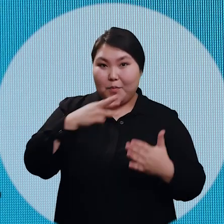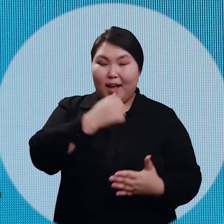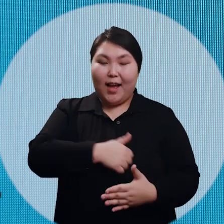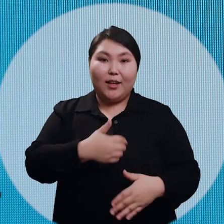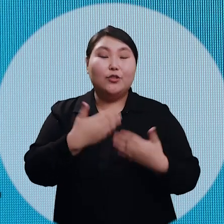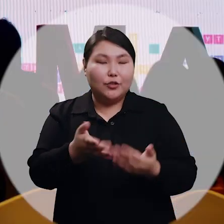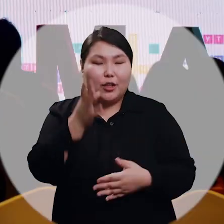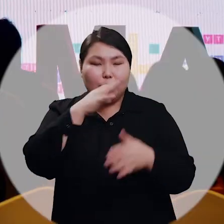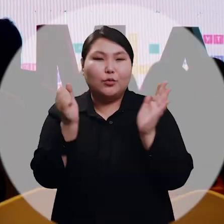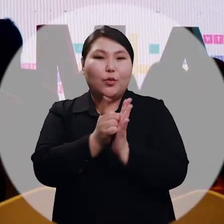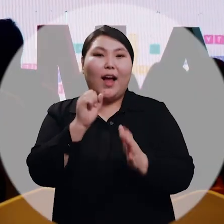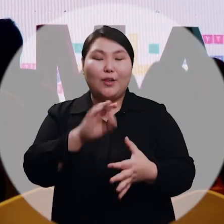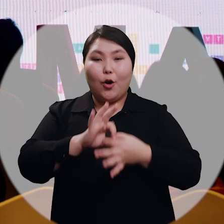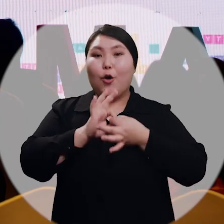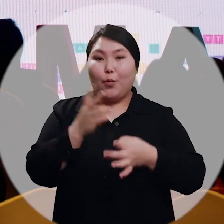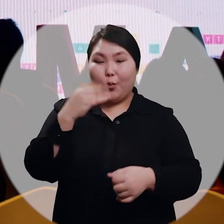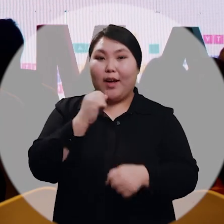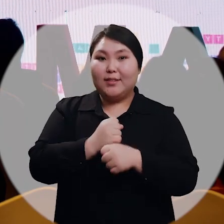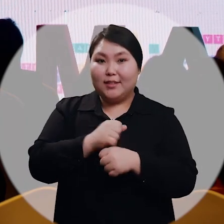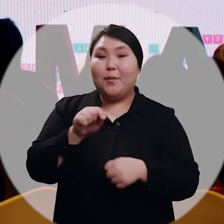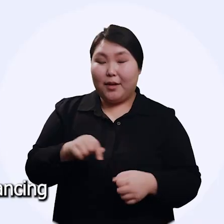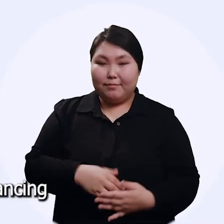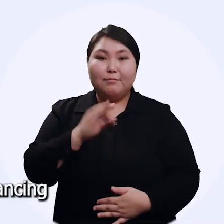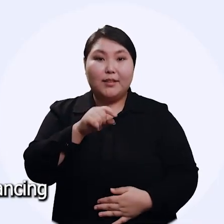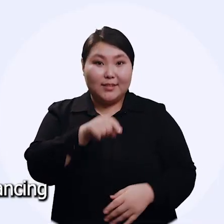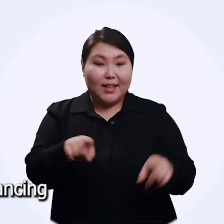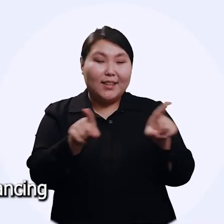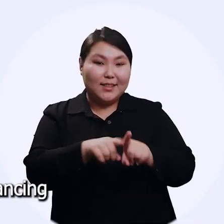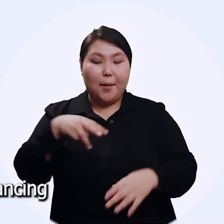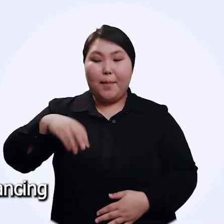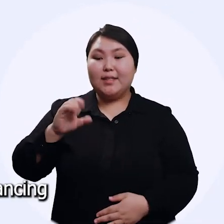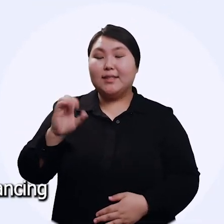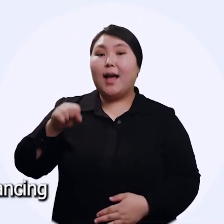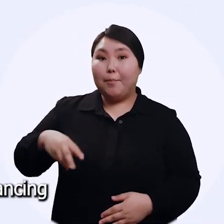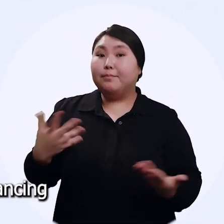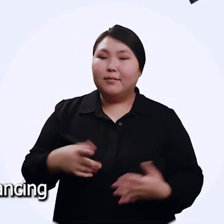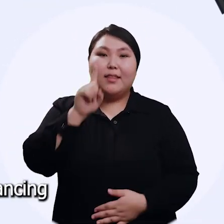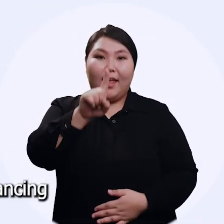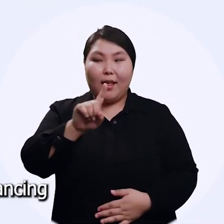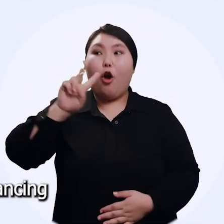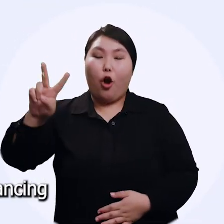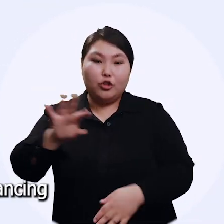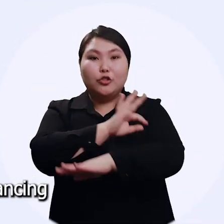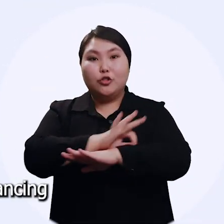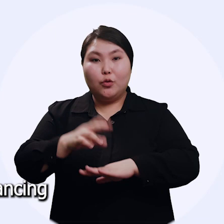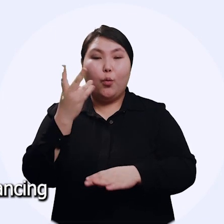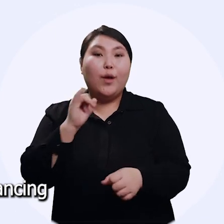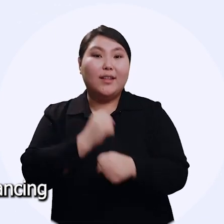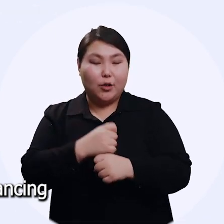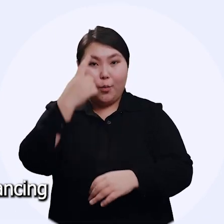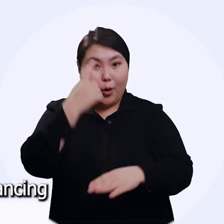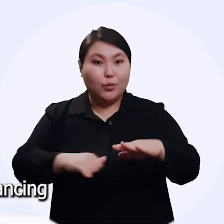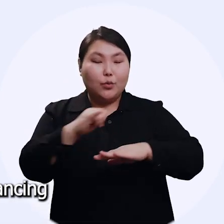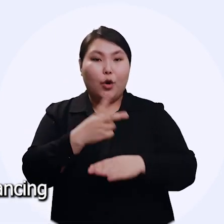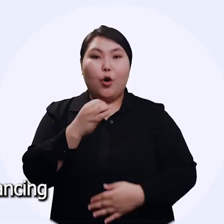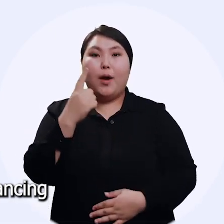мэдээлээр хангхад жохүл ачоол бүгдэлтай үүлэжлға байв. Мүн түүнчлэнг, ма саам нэг ба хоир түслийн үүлэжлға,